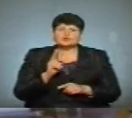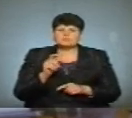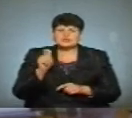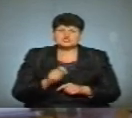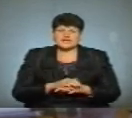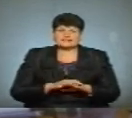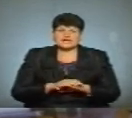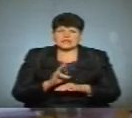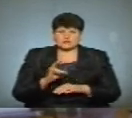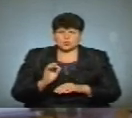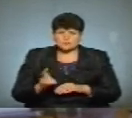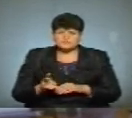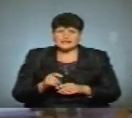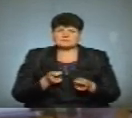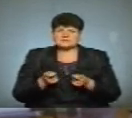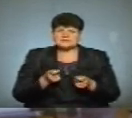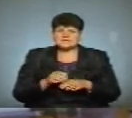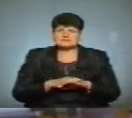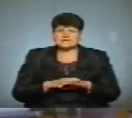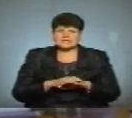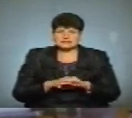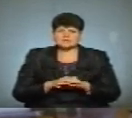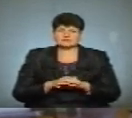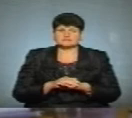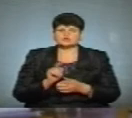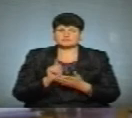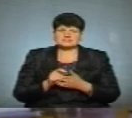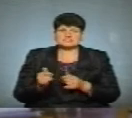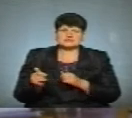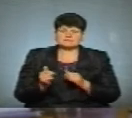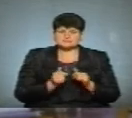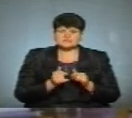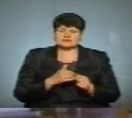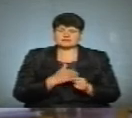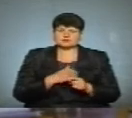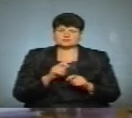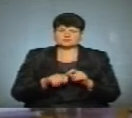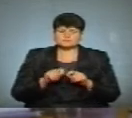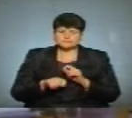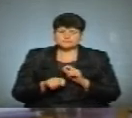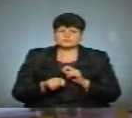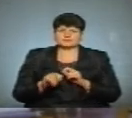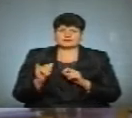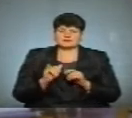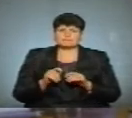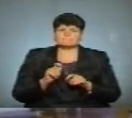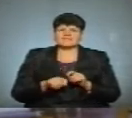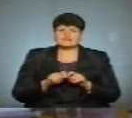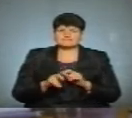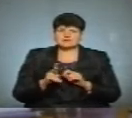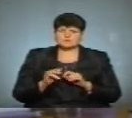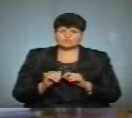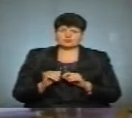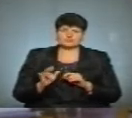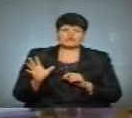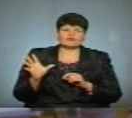що адміністрація ринків, власники ринків зобов'язані забезпечити температурний скринінг і перевірку